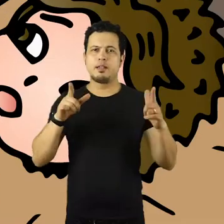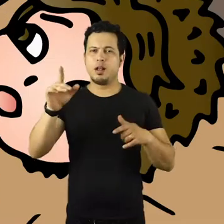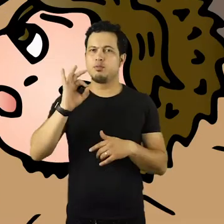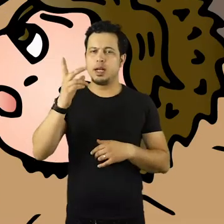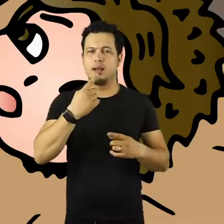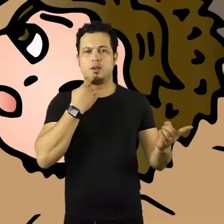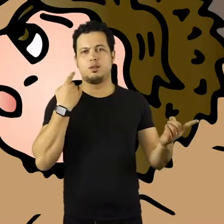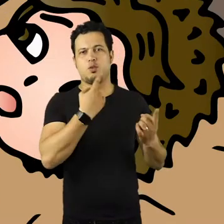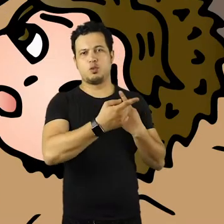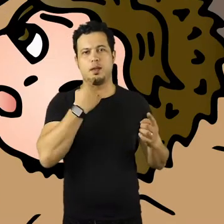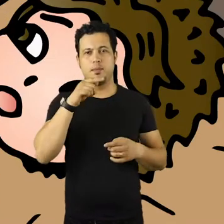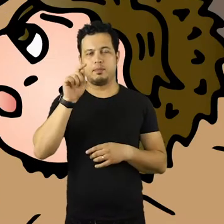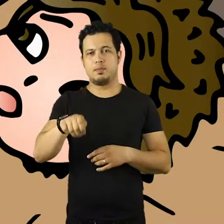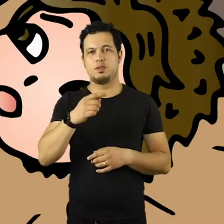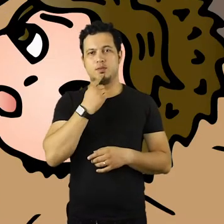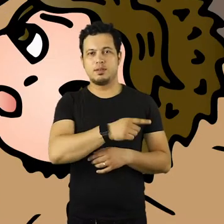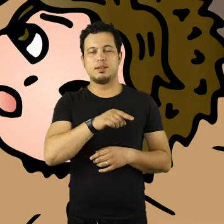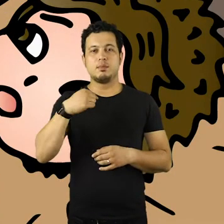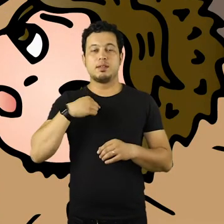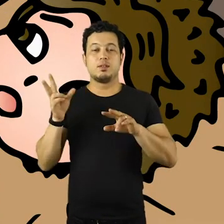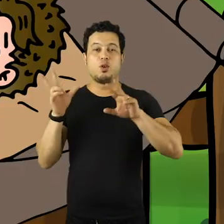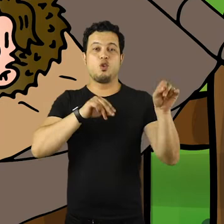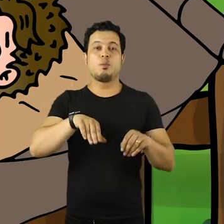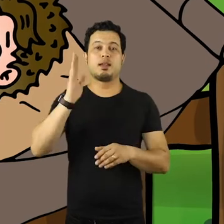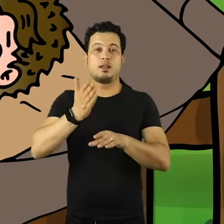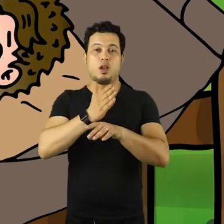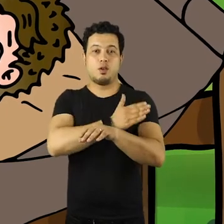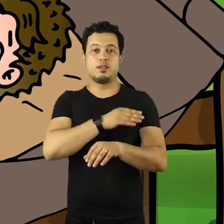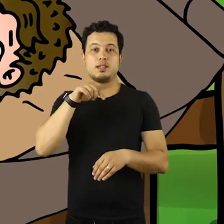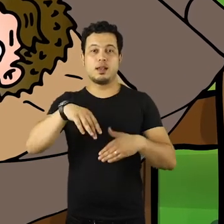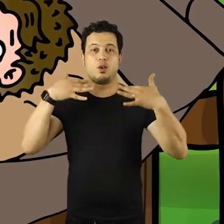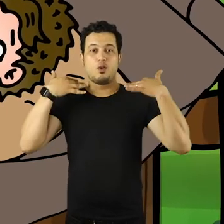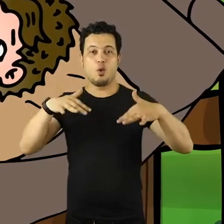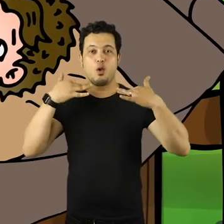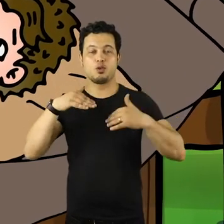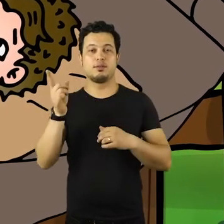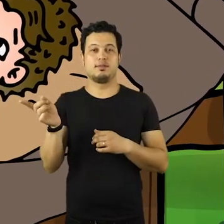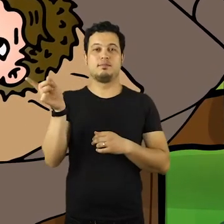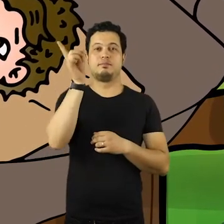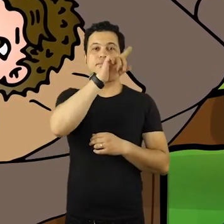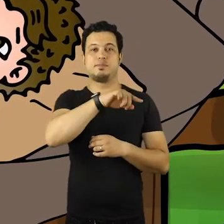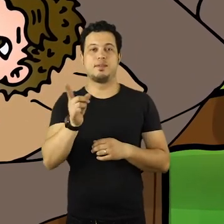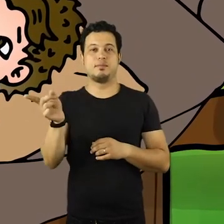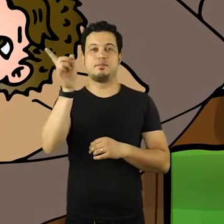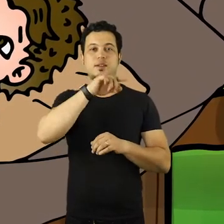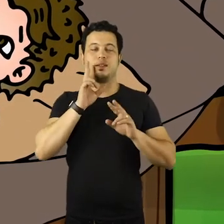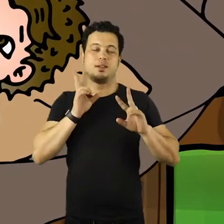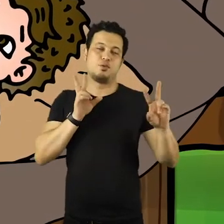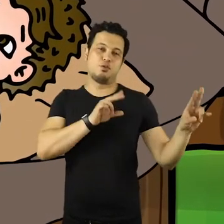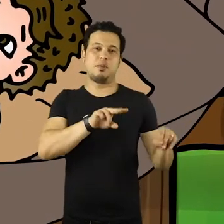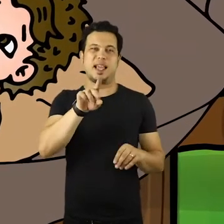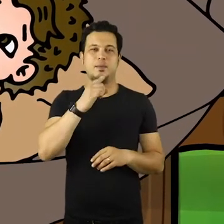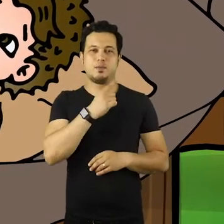Tıpkı uyumadan önce koyun saydığımız gibi değil mi Çınar? Ona benziyordur herhalde. Pınar'la Çınar yıldızların